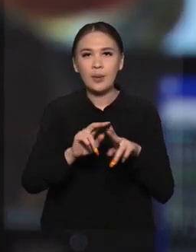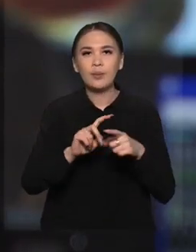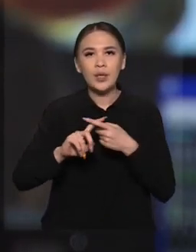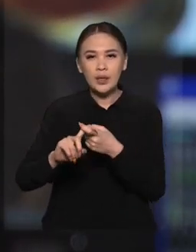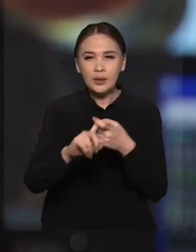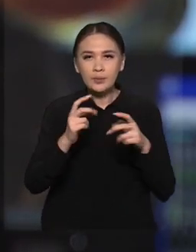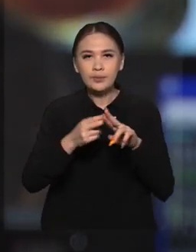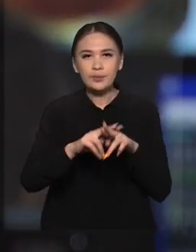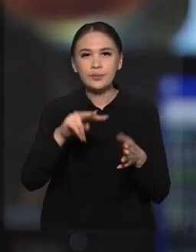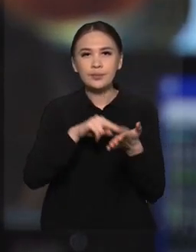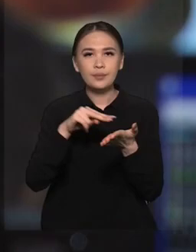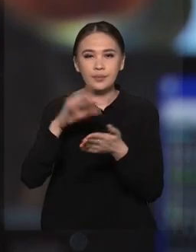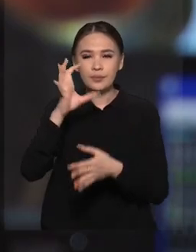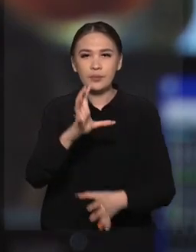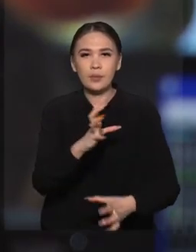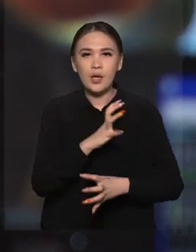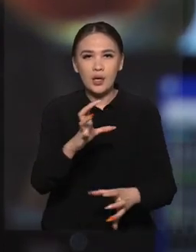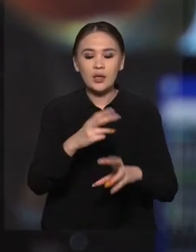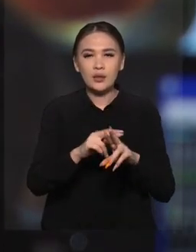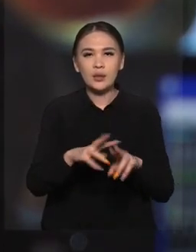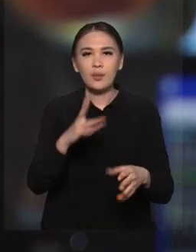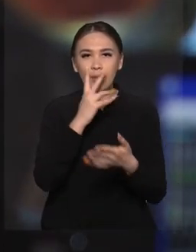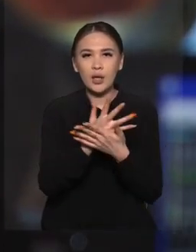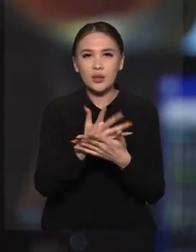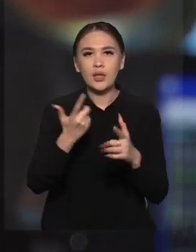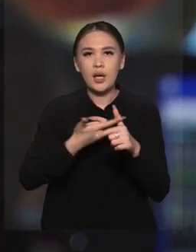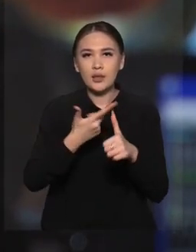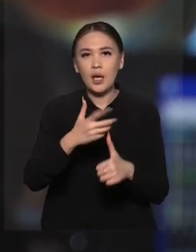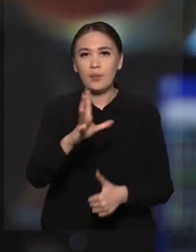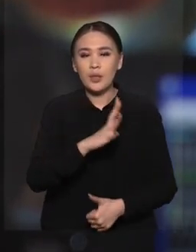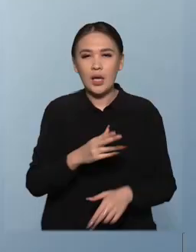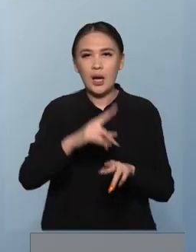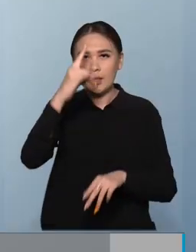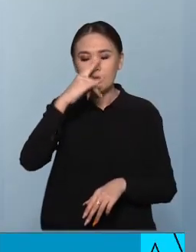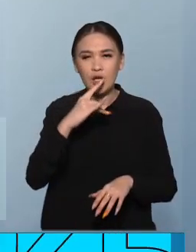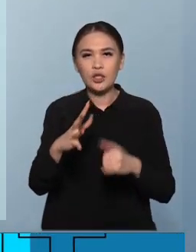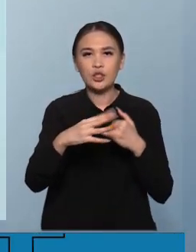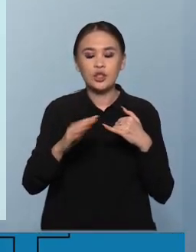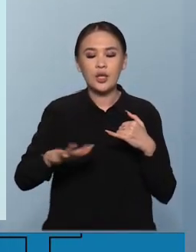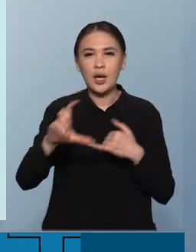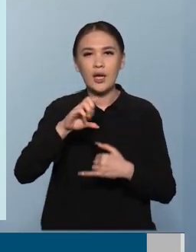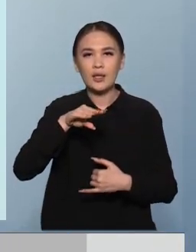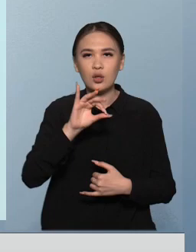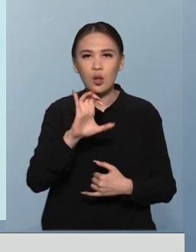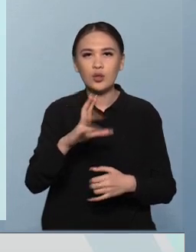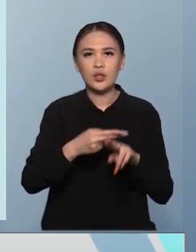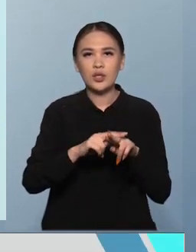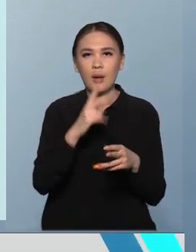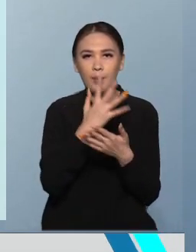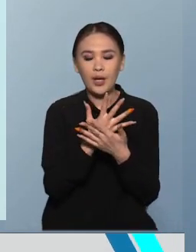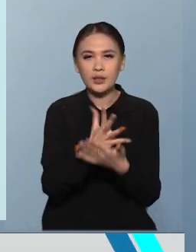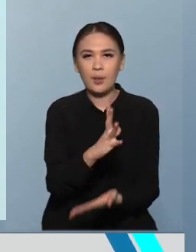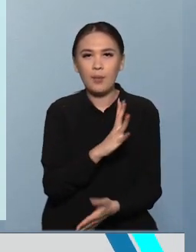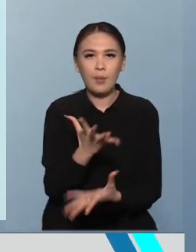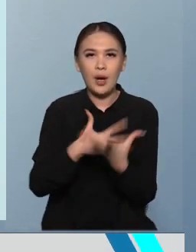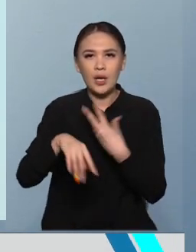әрі баға жетпес байлығы бірлік екенін атап өтті. Қазақ жері сан алуан этнос өкілдерінің құтты мекеніне айналған.